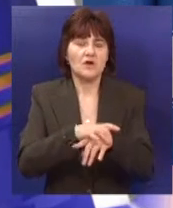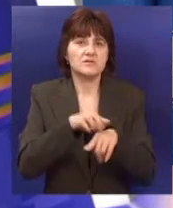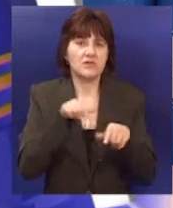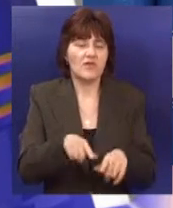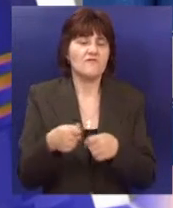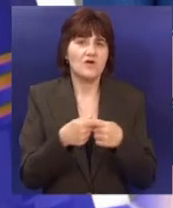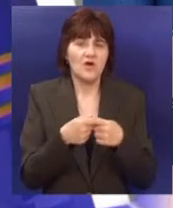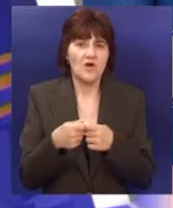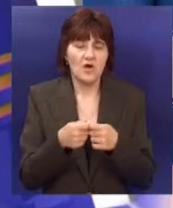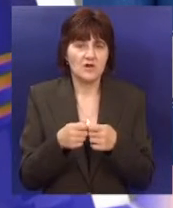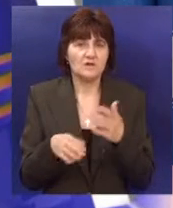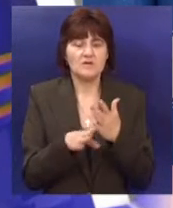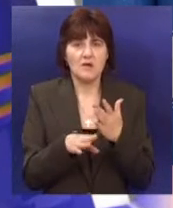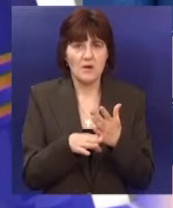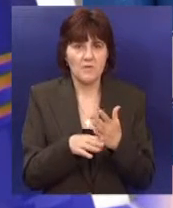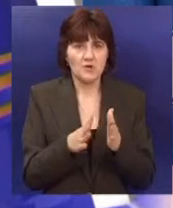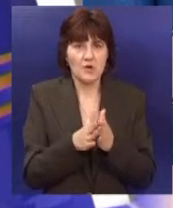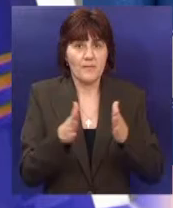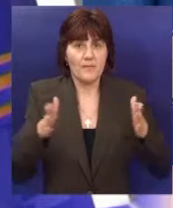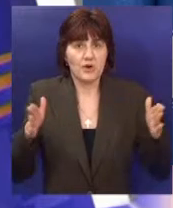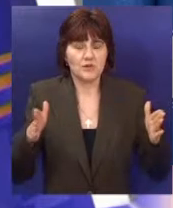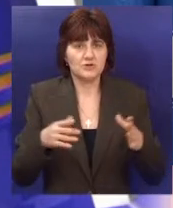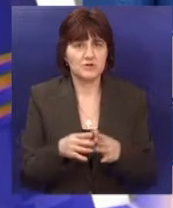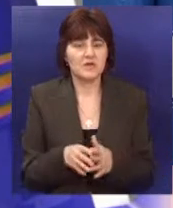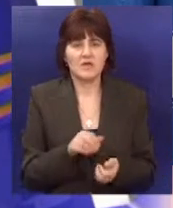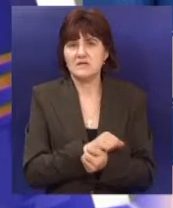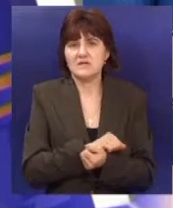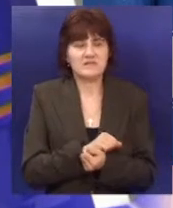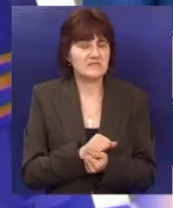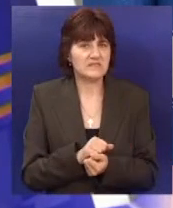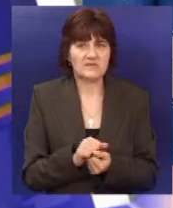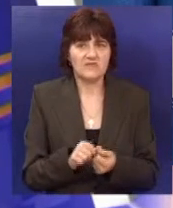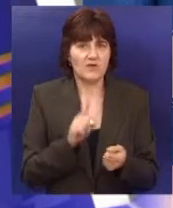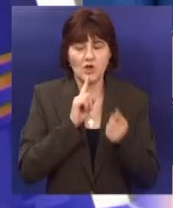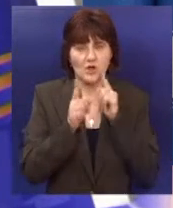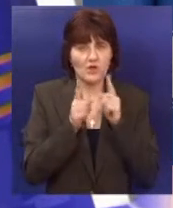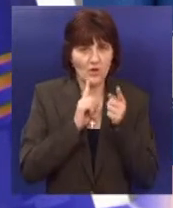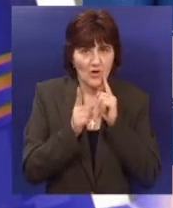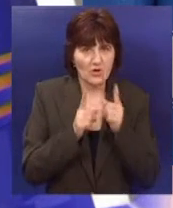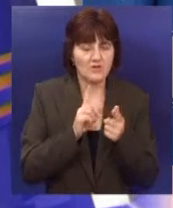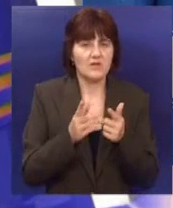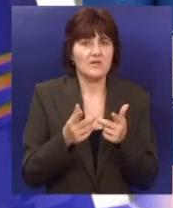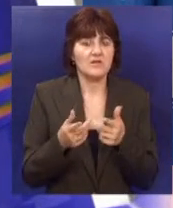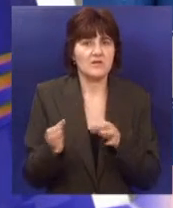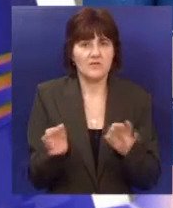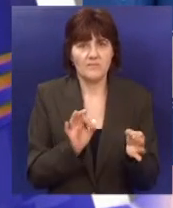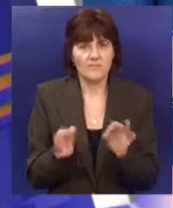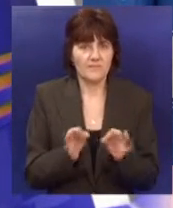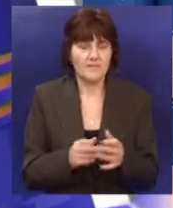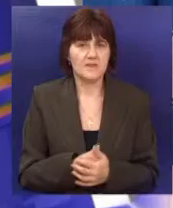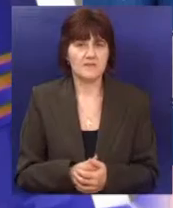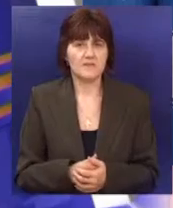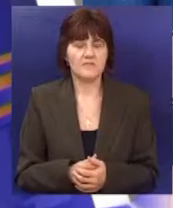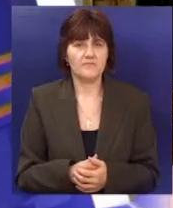od glavnih nosilaca organizacije ovog dela, znači proširenje svih mogućih kontakata što se tiče i